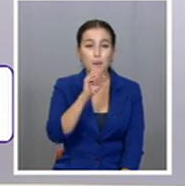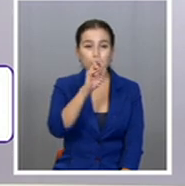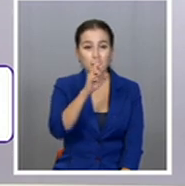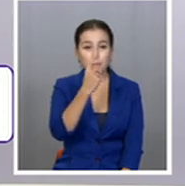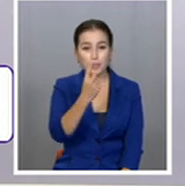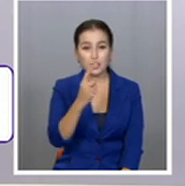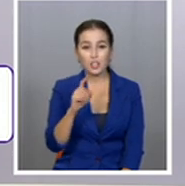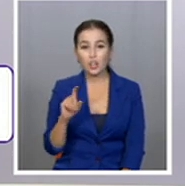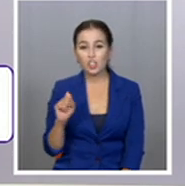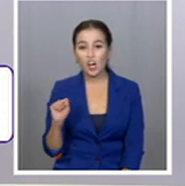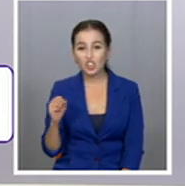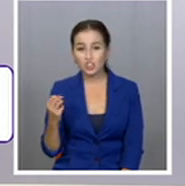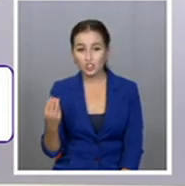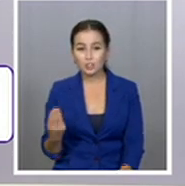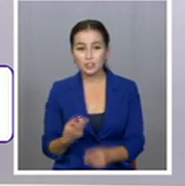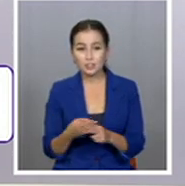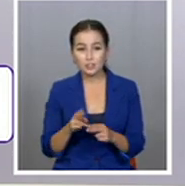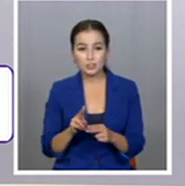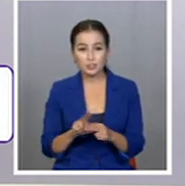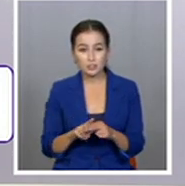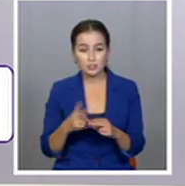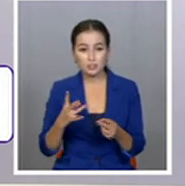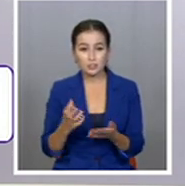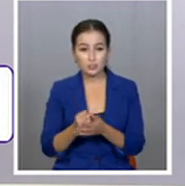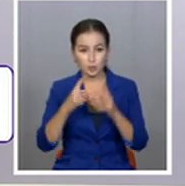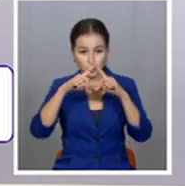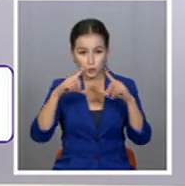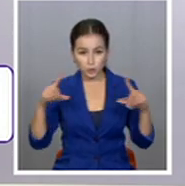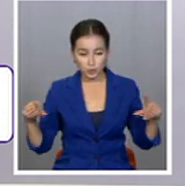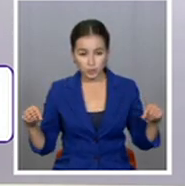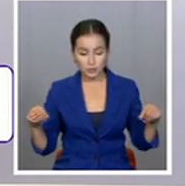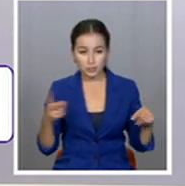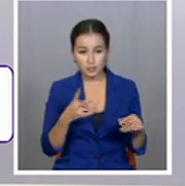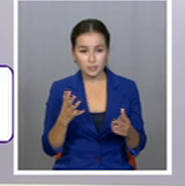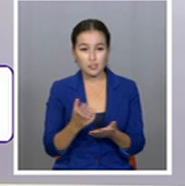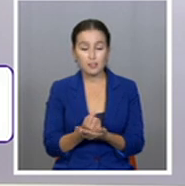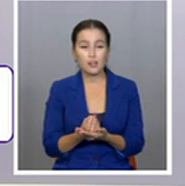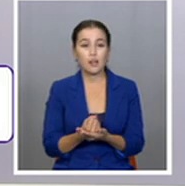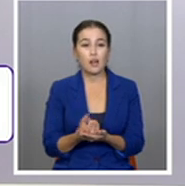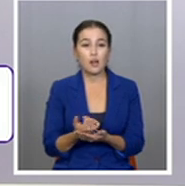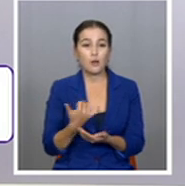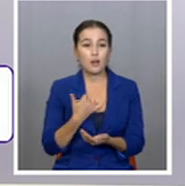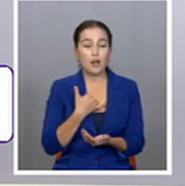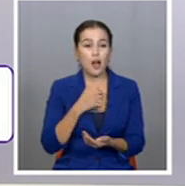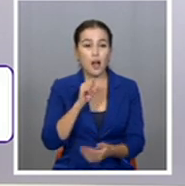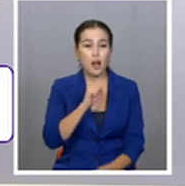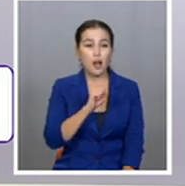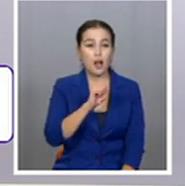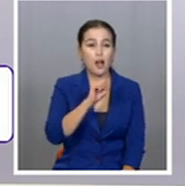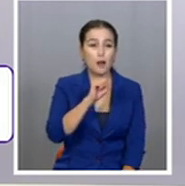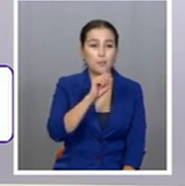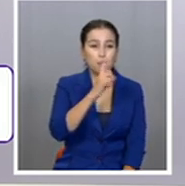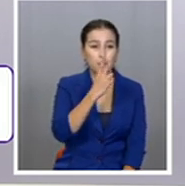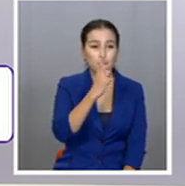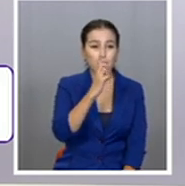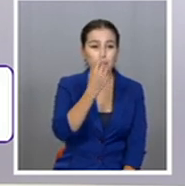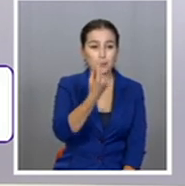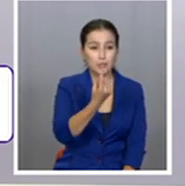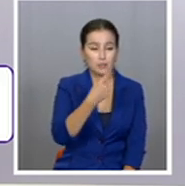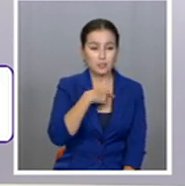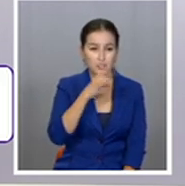АБ1H үш бұрышын қарастырайық. Ол да тік бұрышты үш бұрыш болғандықтан, бізде АБ1 гипотенузасының ұзындығы